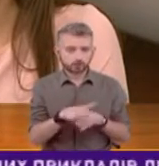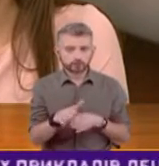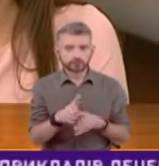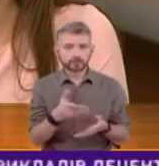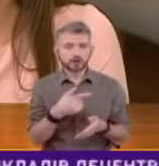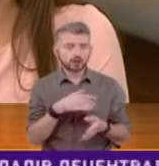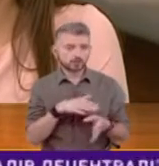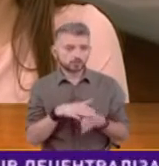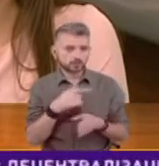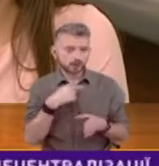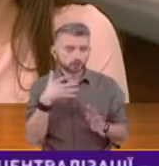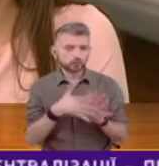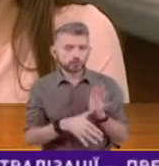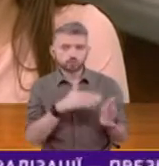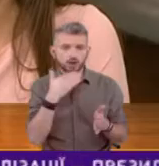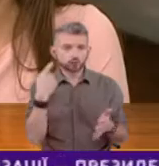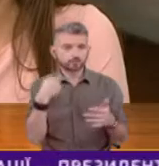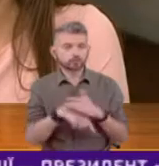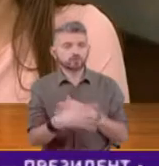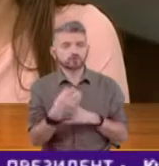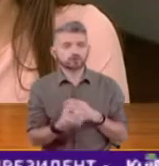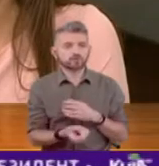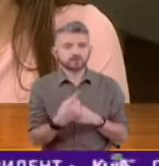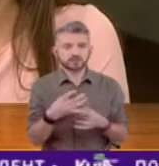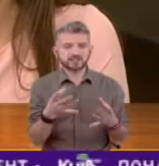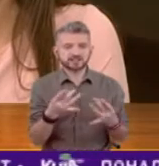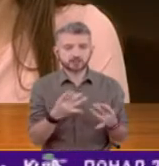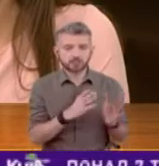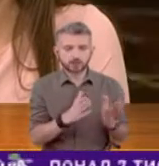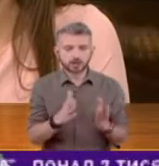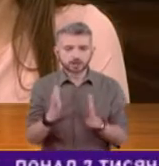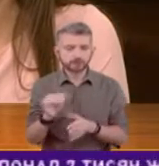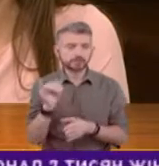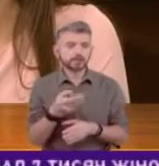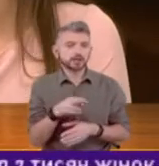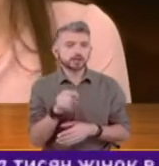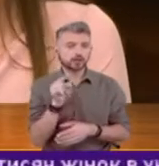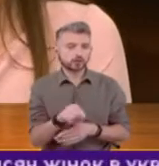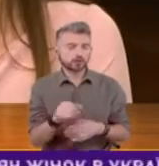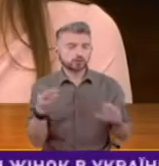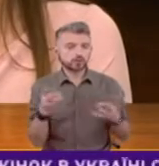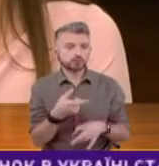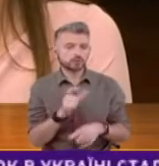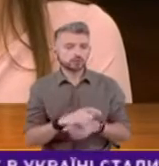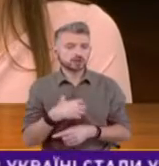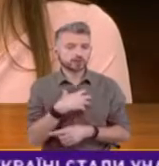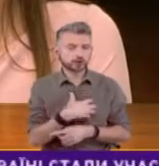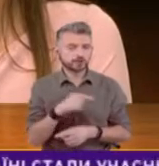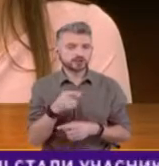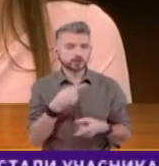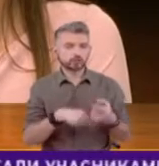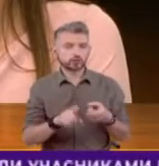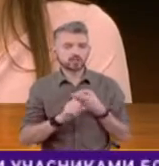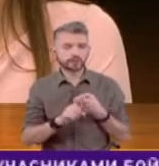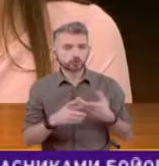імплементовуємо. Я розумію, що багато в чому ще виявилось сирий механізм. І от для цього і потрібен, і дуже важливий цей зворотній